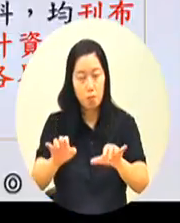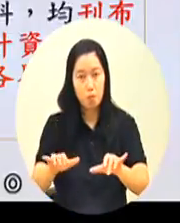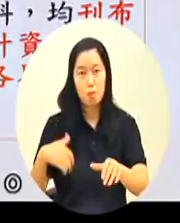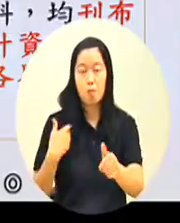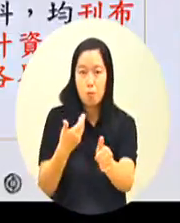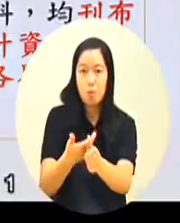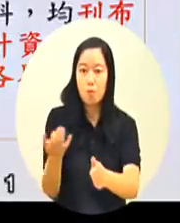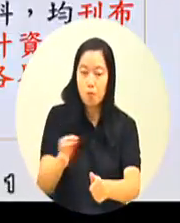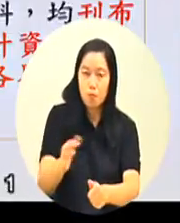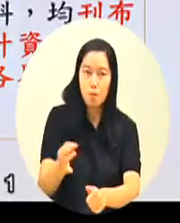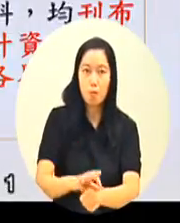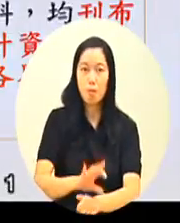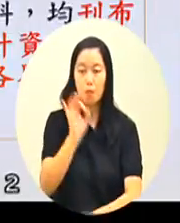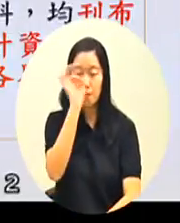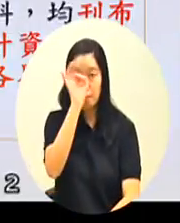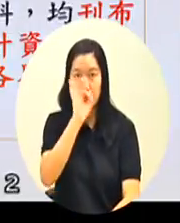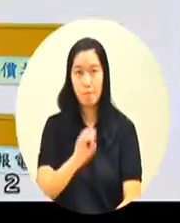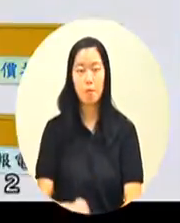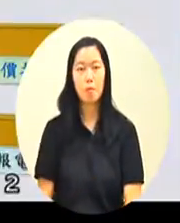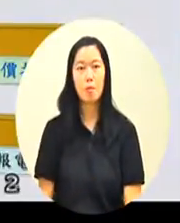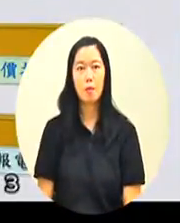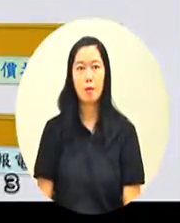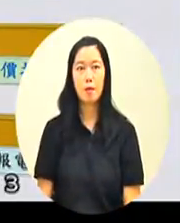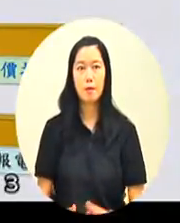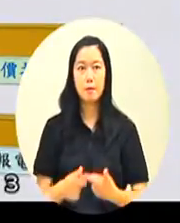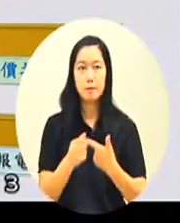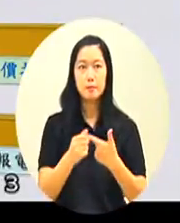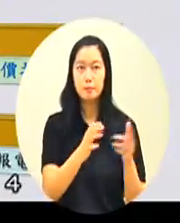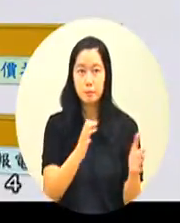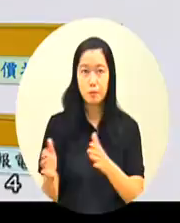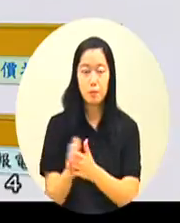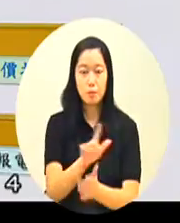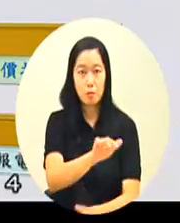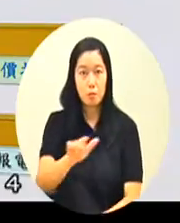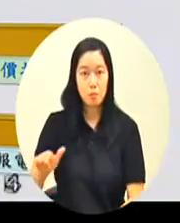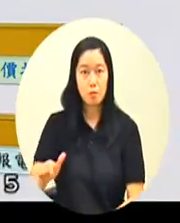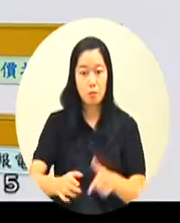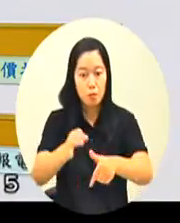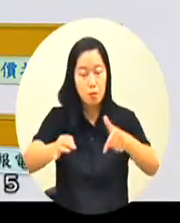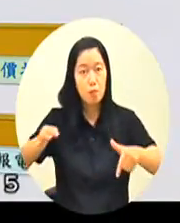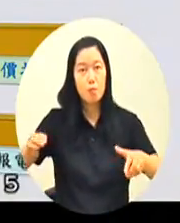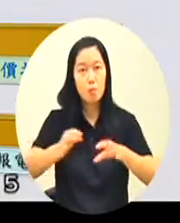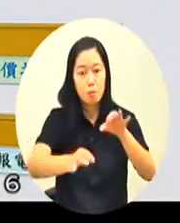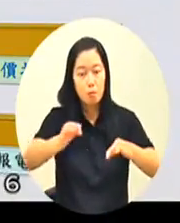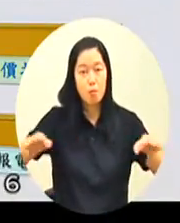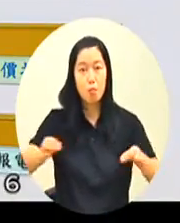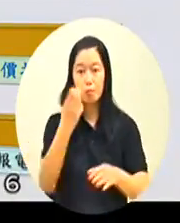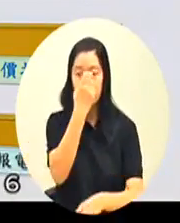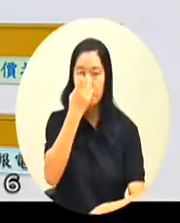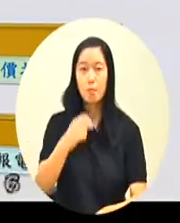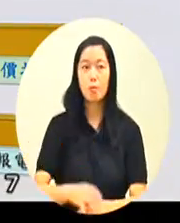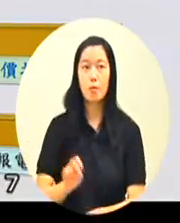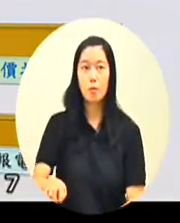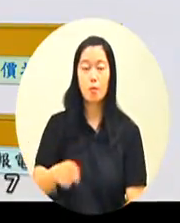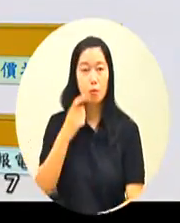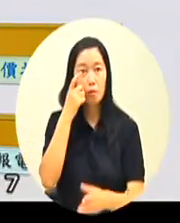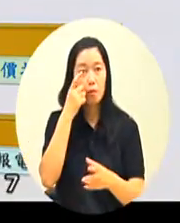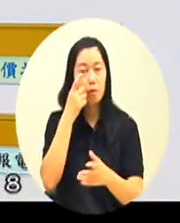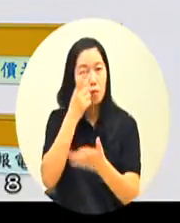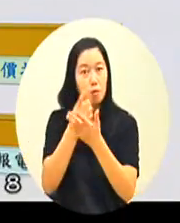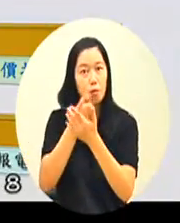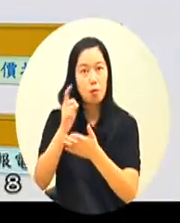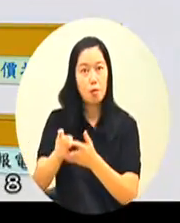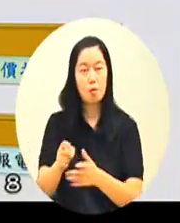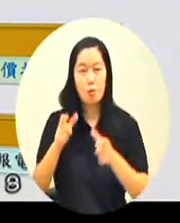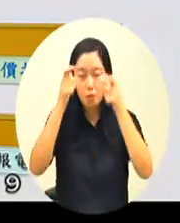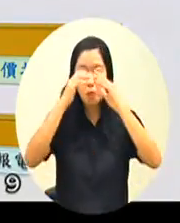免费查询跟运用。第六，在办理物价调查的部分，那我们按月编算本市消费